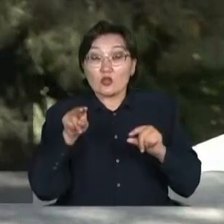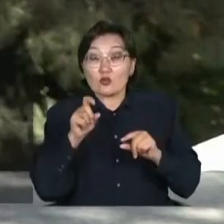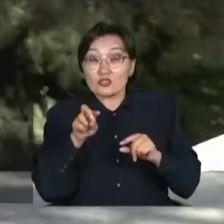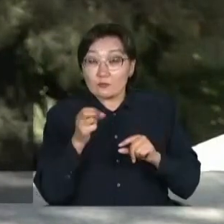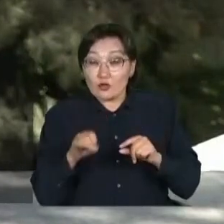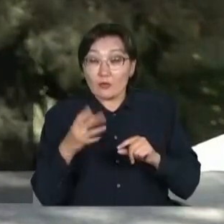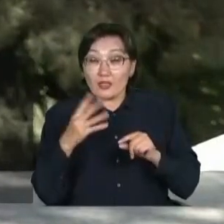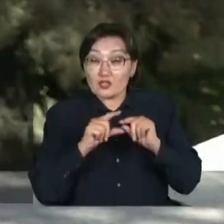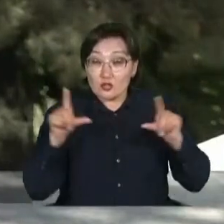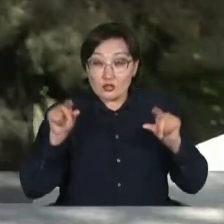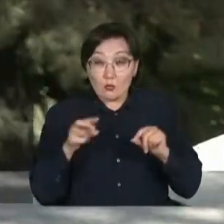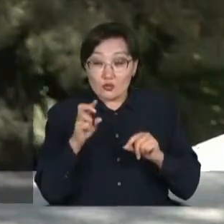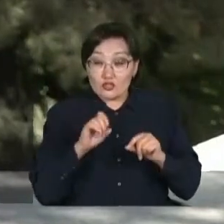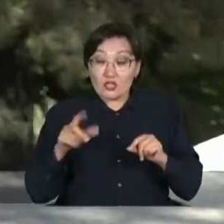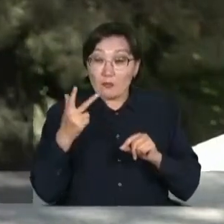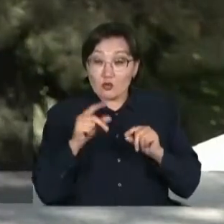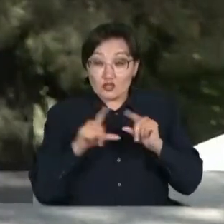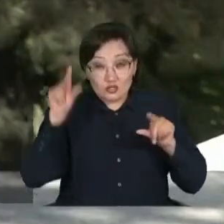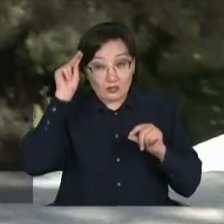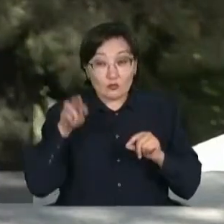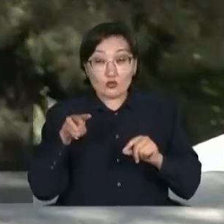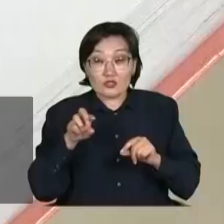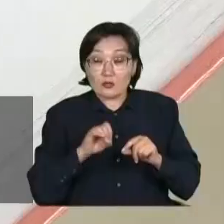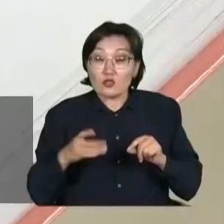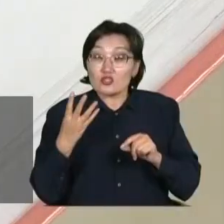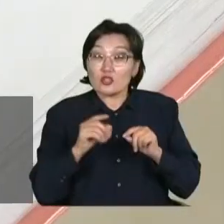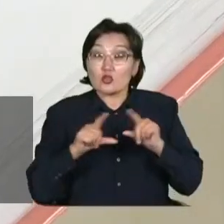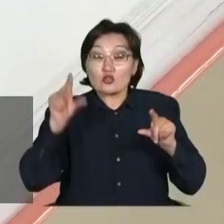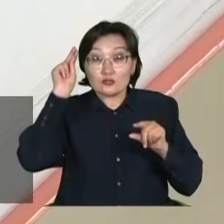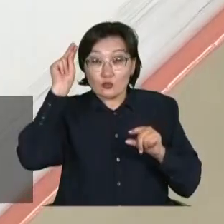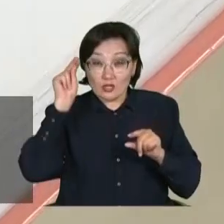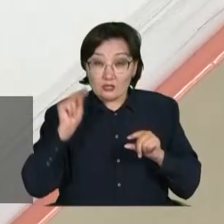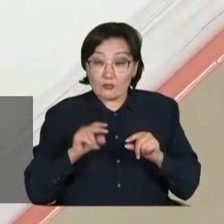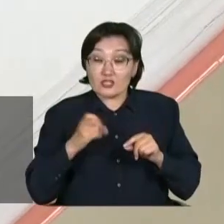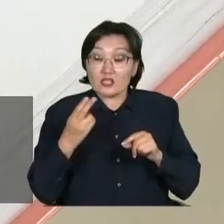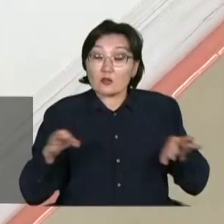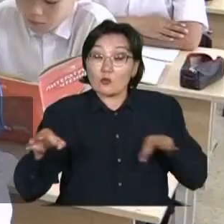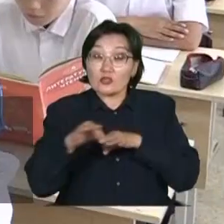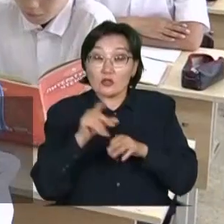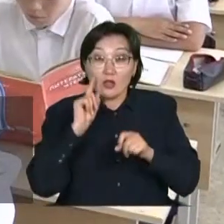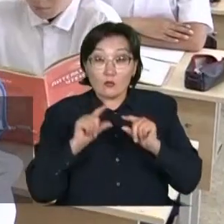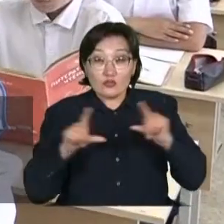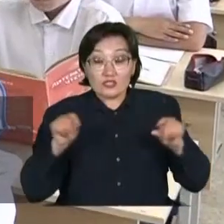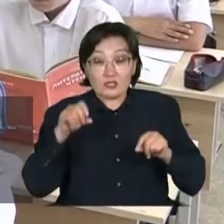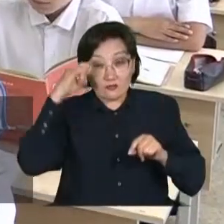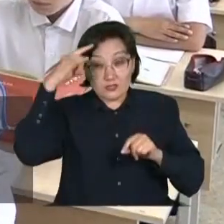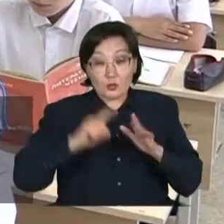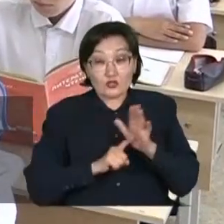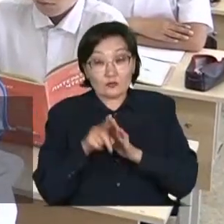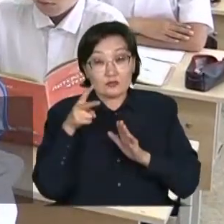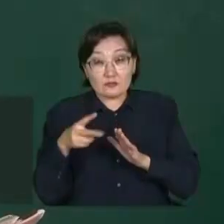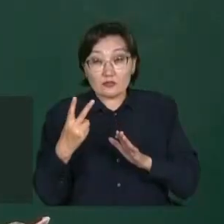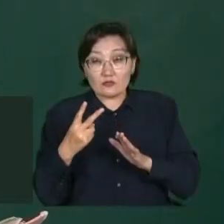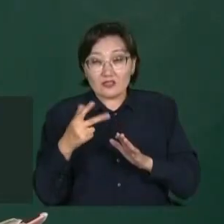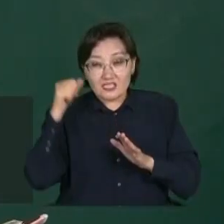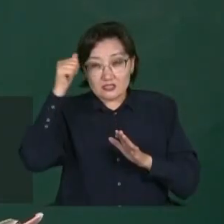районе 5 школ, в Боснандыкском 3 школы, в Турксибском 4. Напомню, национальный проект «Комфортная школа» в стране стартовал в